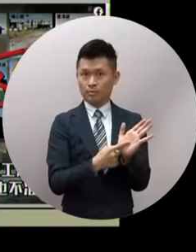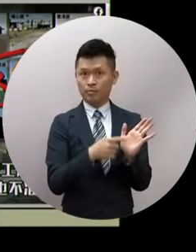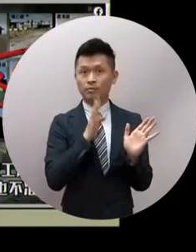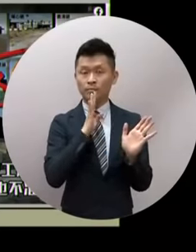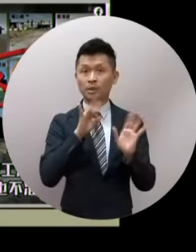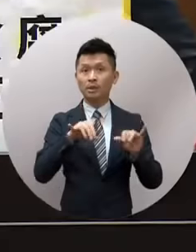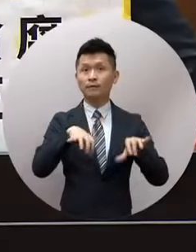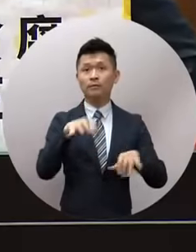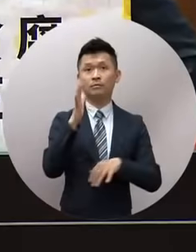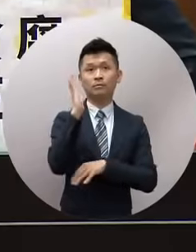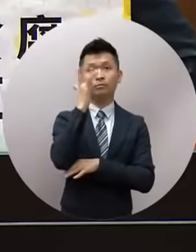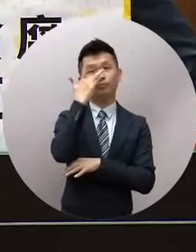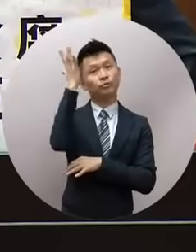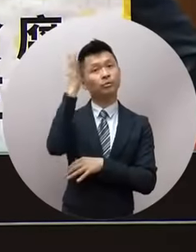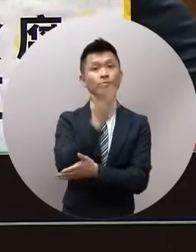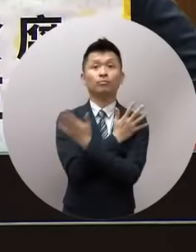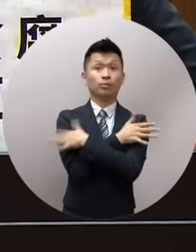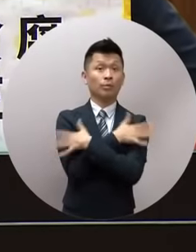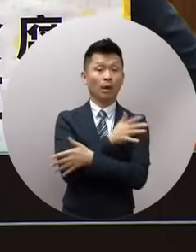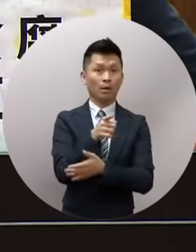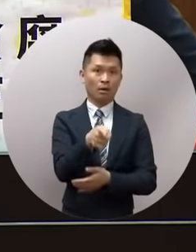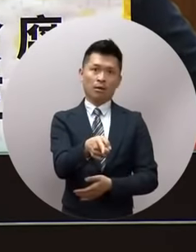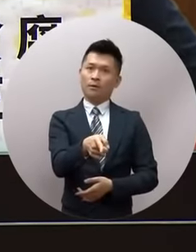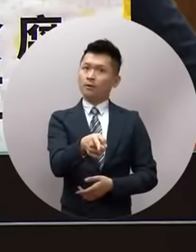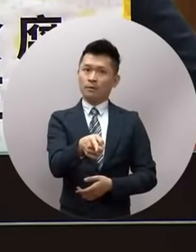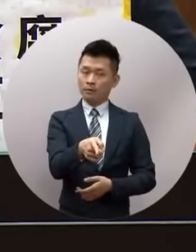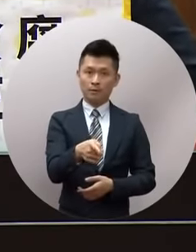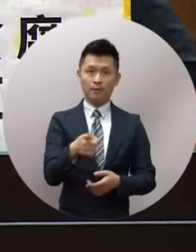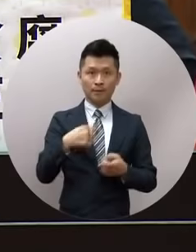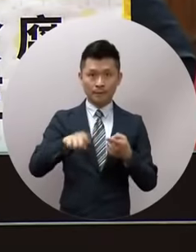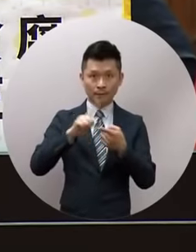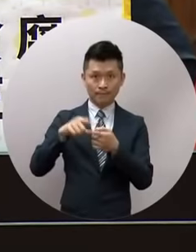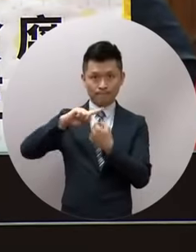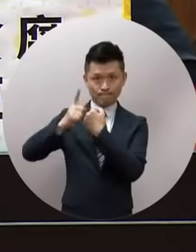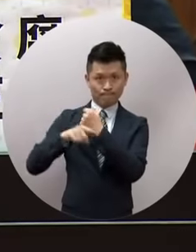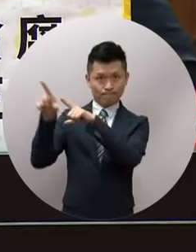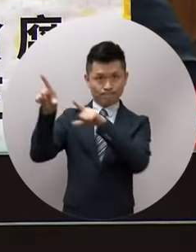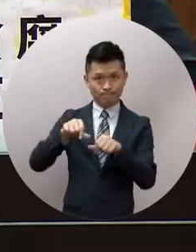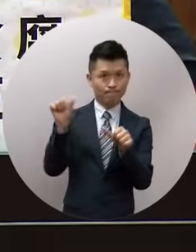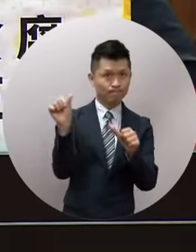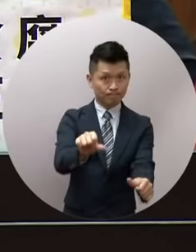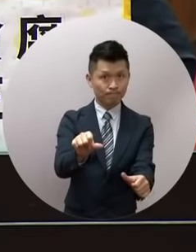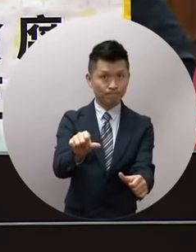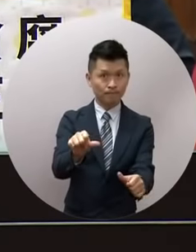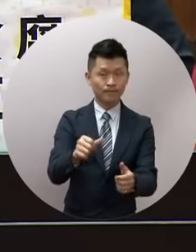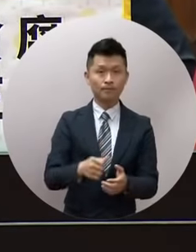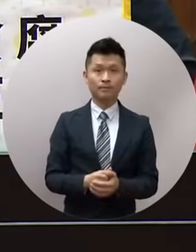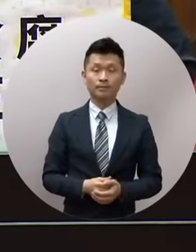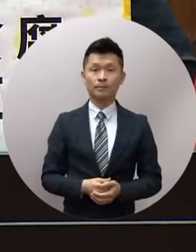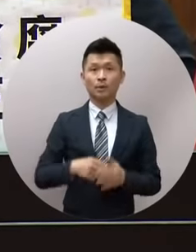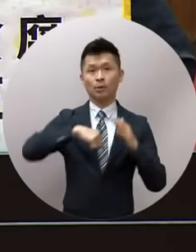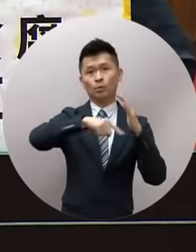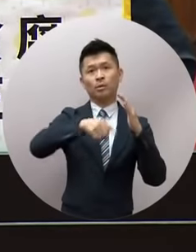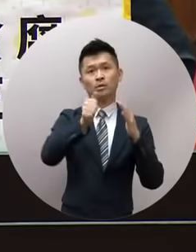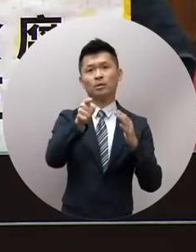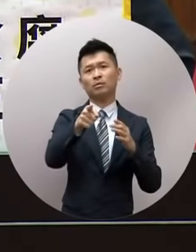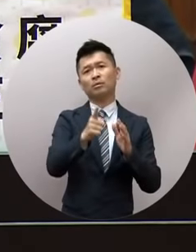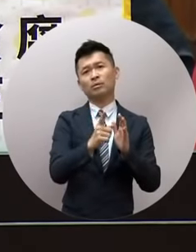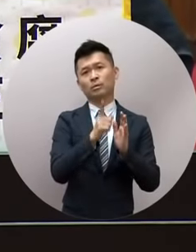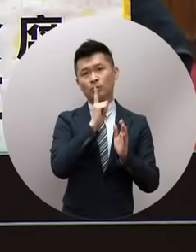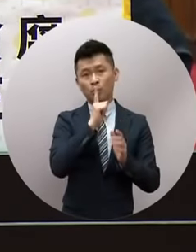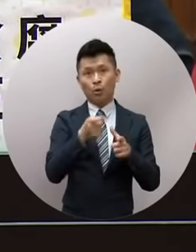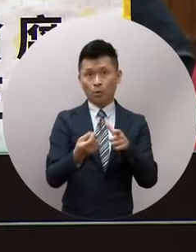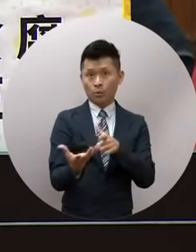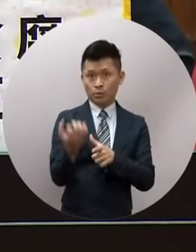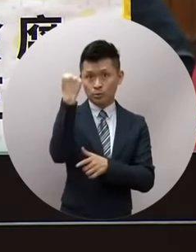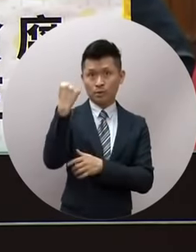烂啊？可比讲像中华这款情形，你是不是都应该使出你的尚方宝剑？哈，啊，其实一定嘛，就强调这个公权